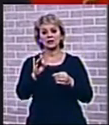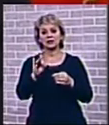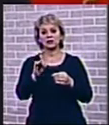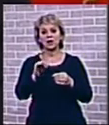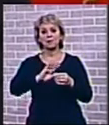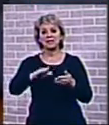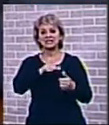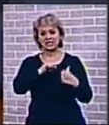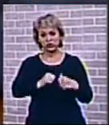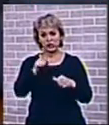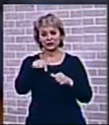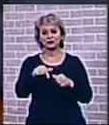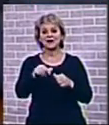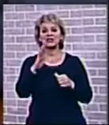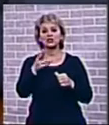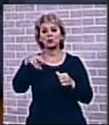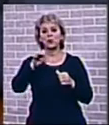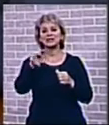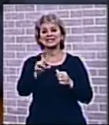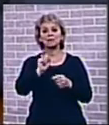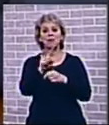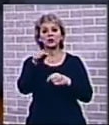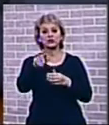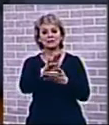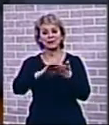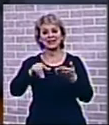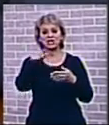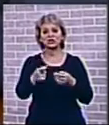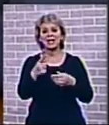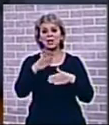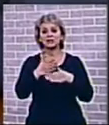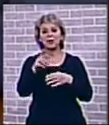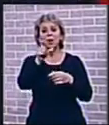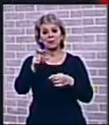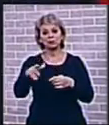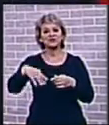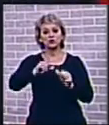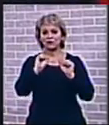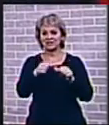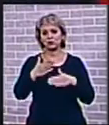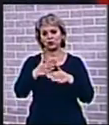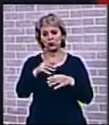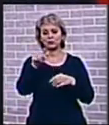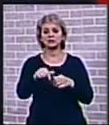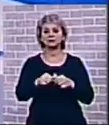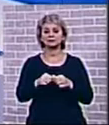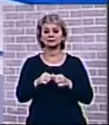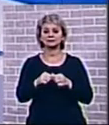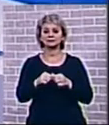и бессердечно. Владимир Путин поручил продолжать оказывать погорельцам всю возможную